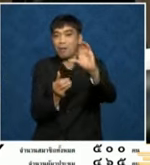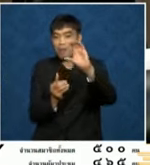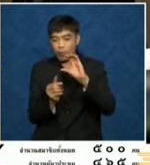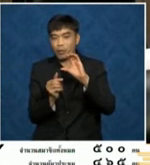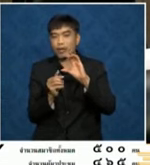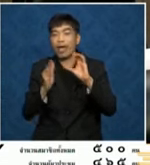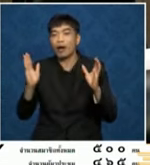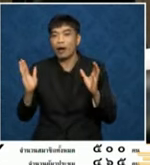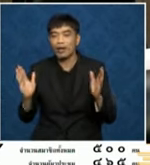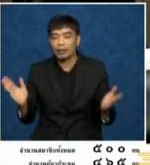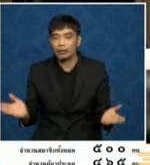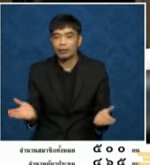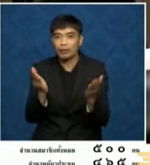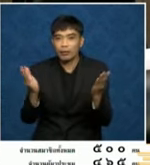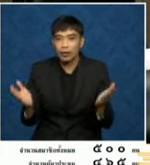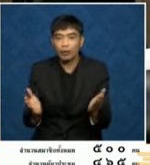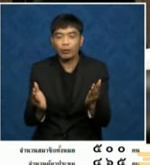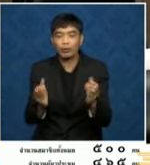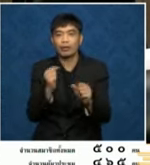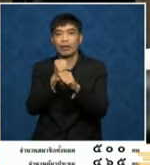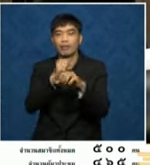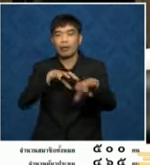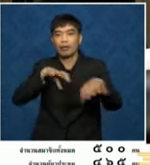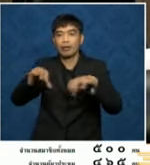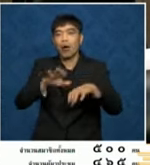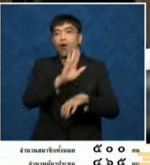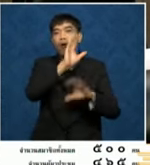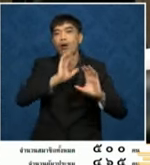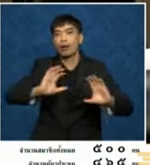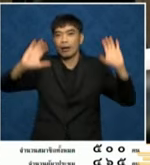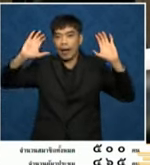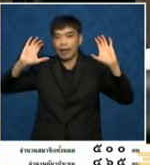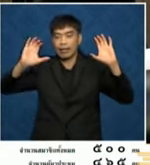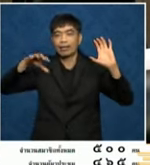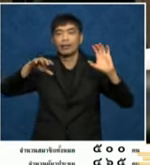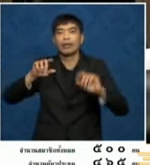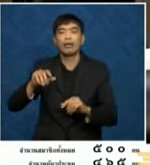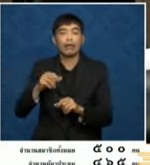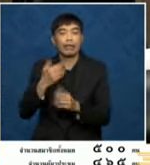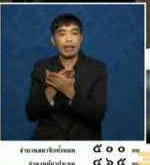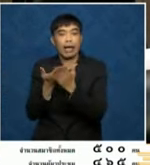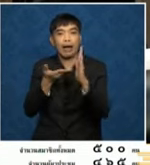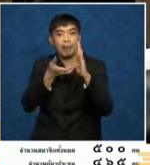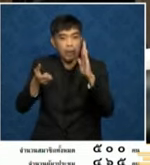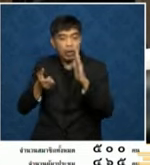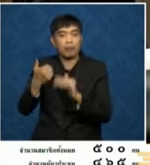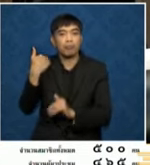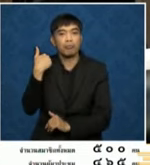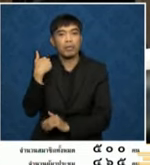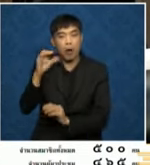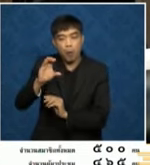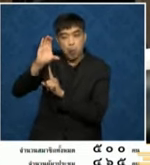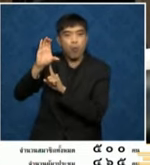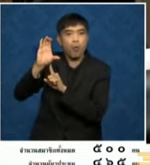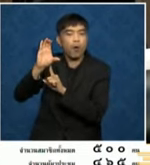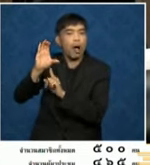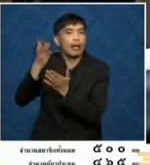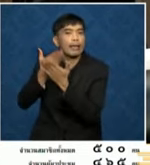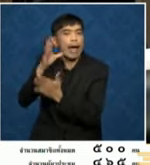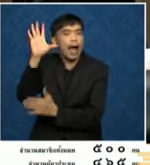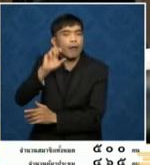มูลค่ากว่า 345.5 ล้านบาทถามว่าทำอะไรก็บอกว่าติดตามนโยบายน